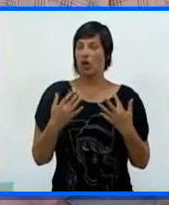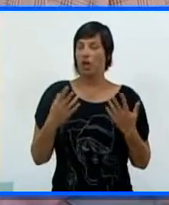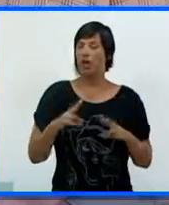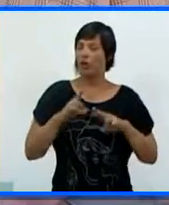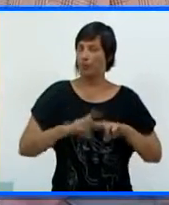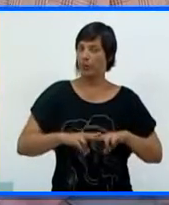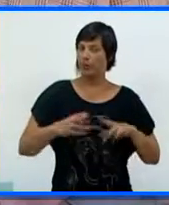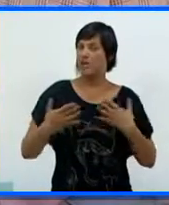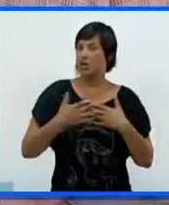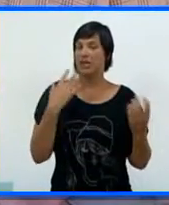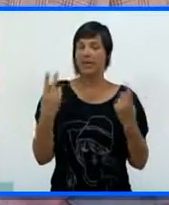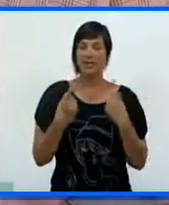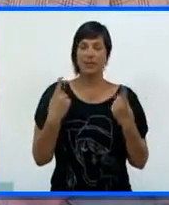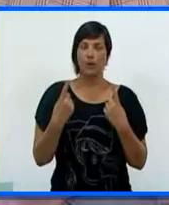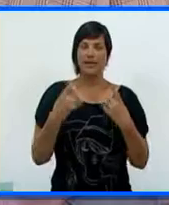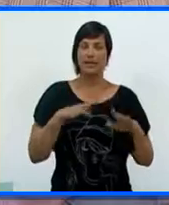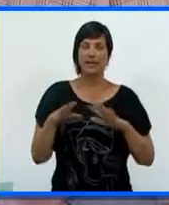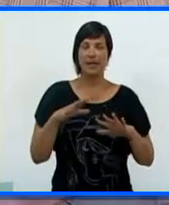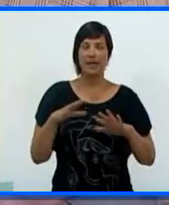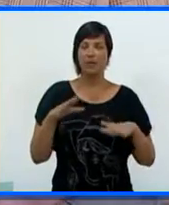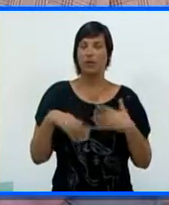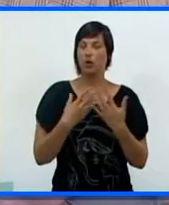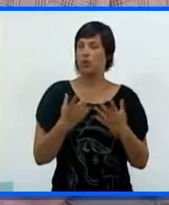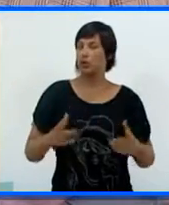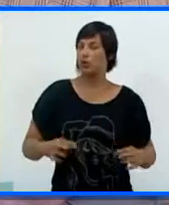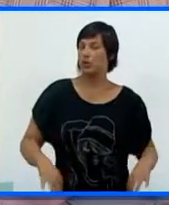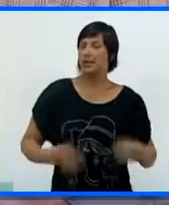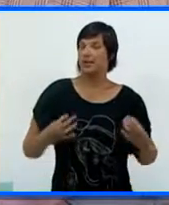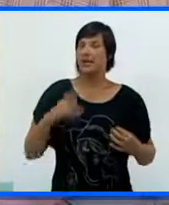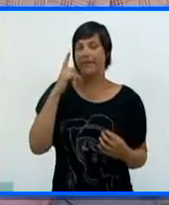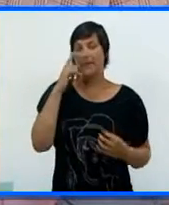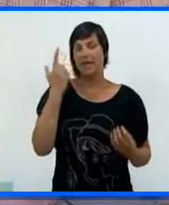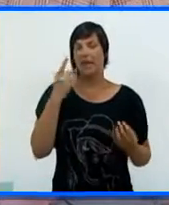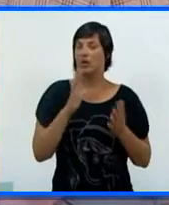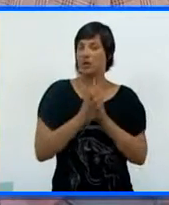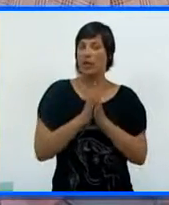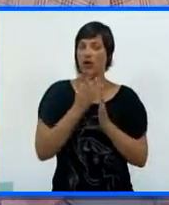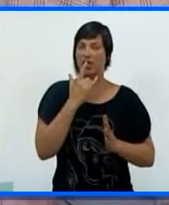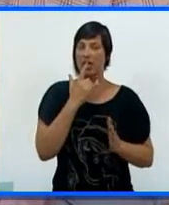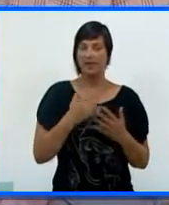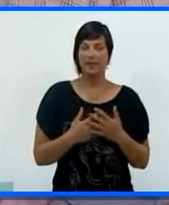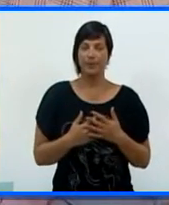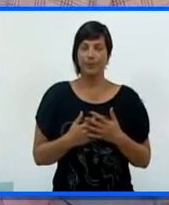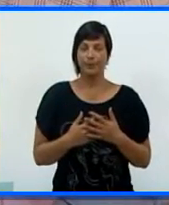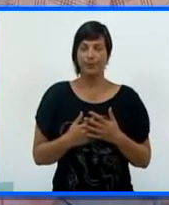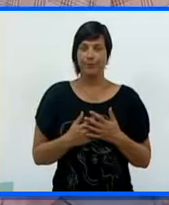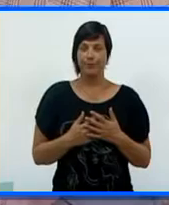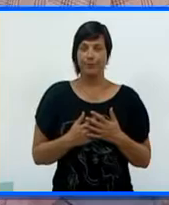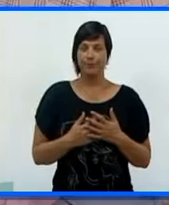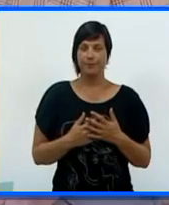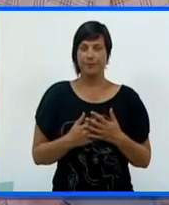Koliko puta ste naišli na situaciju da ljudi koji su zdravi znaju znakovni jezik?